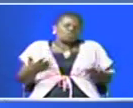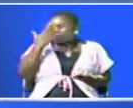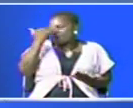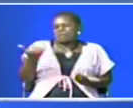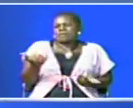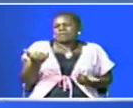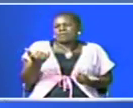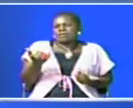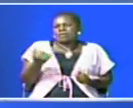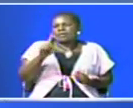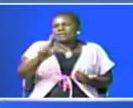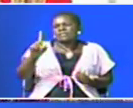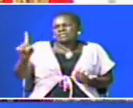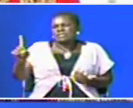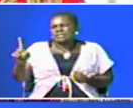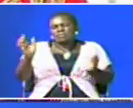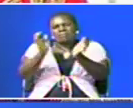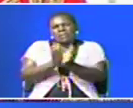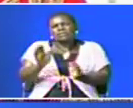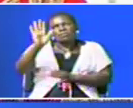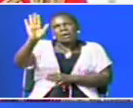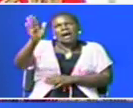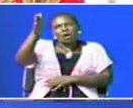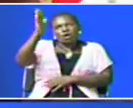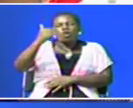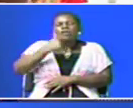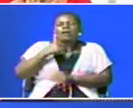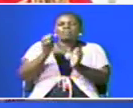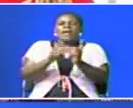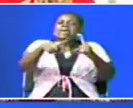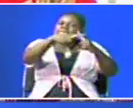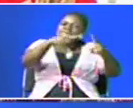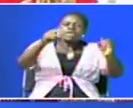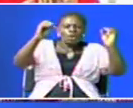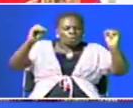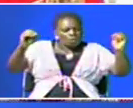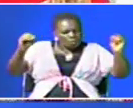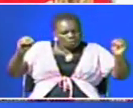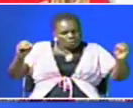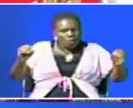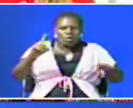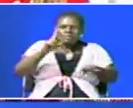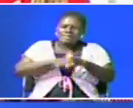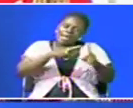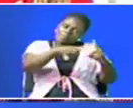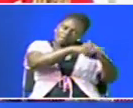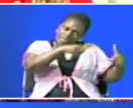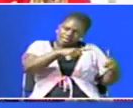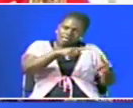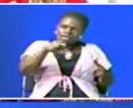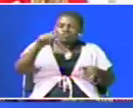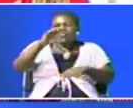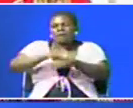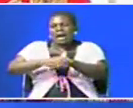jamani? Kila mmoja angoje hukumu yake, Mwenyezi Mungu ashampangia. Usiue mwanzako, manake hata utakapomuua yule mwanzako hutakuwa